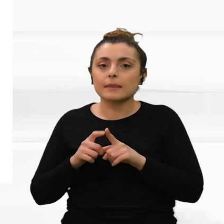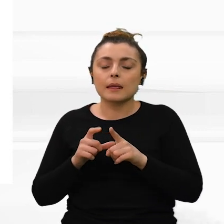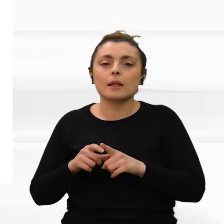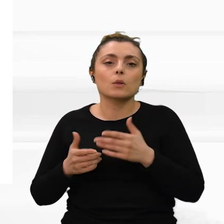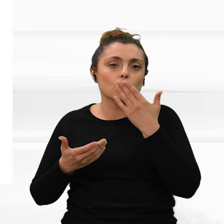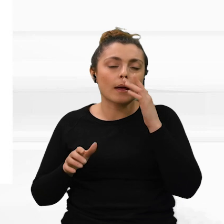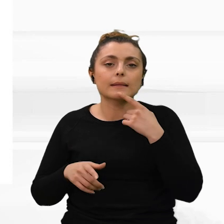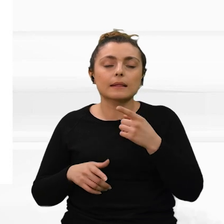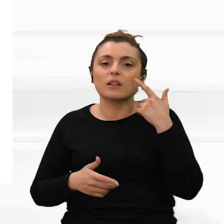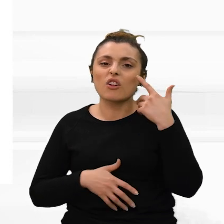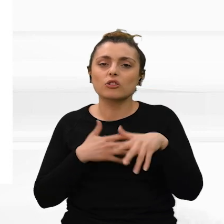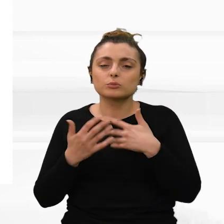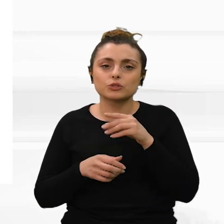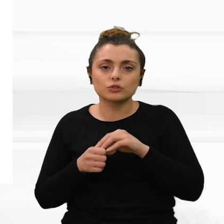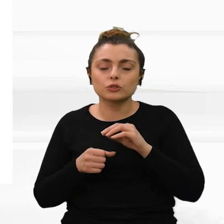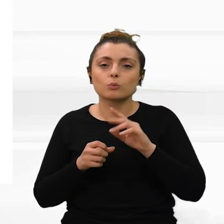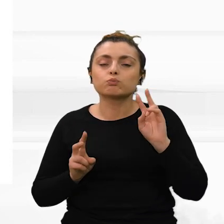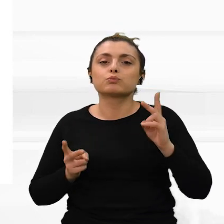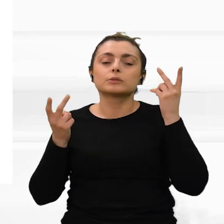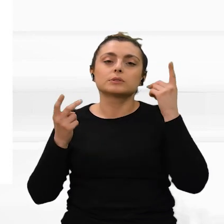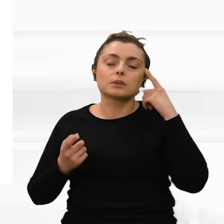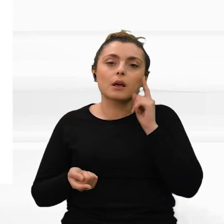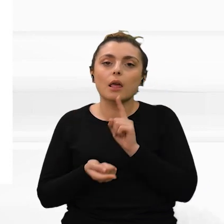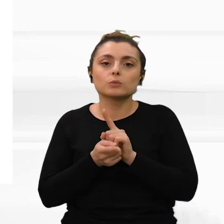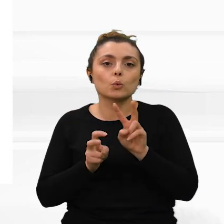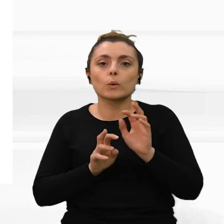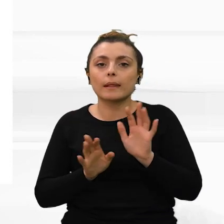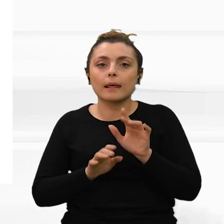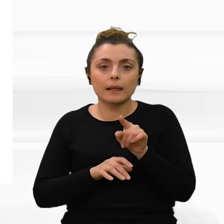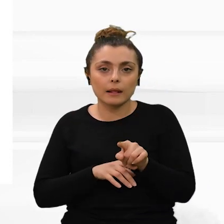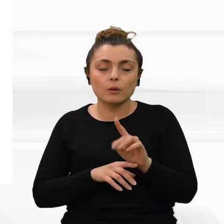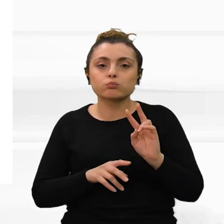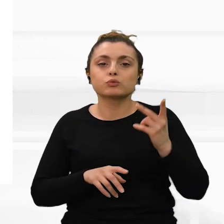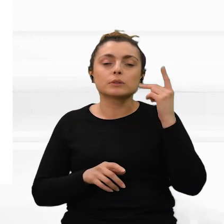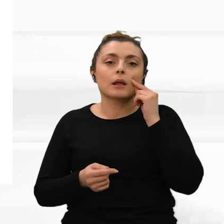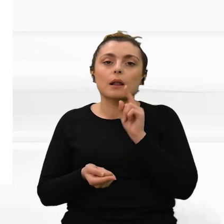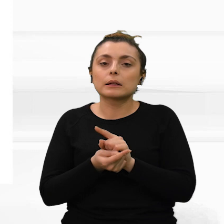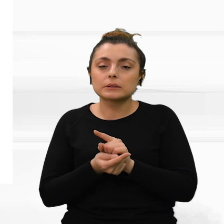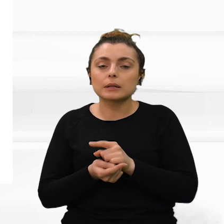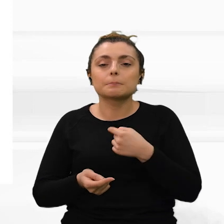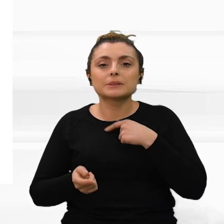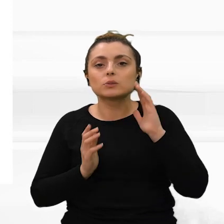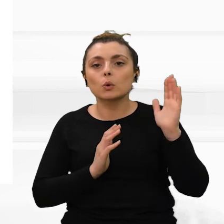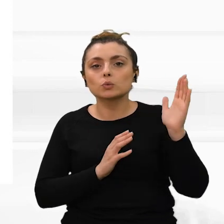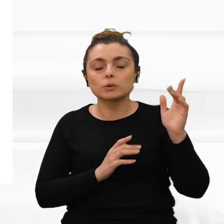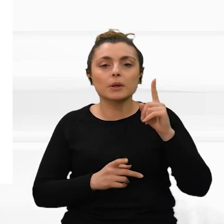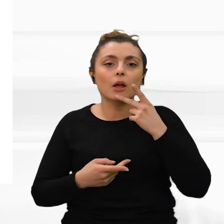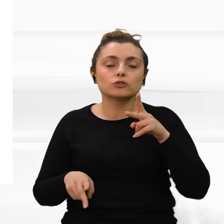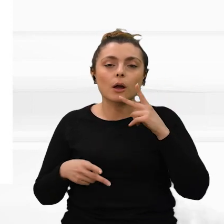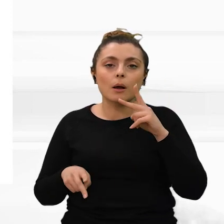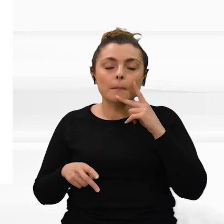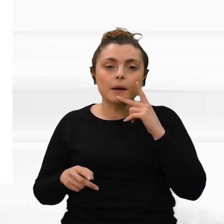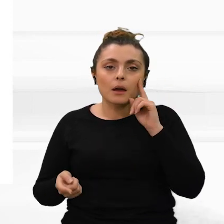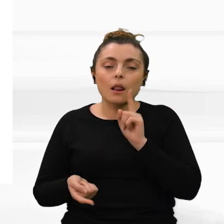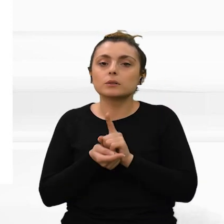de Doğa denilen karmaşık yapıda mucize veya rastlantı söz konusu değildir mucize ve rastlantıya bizi götürecek bir